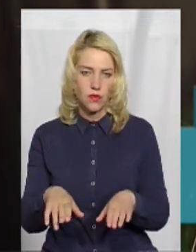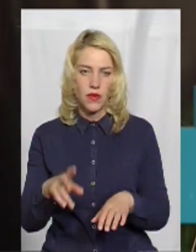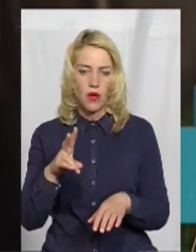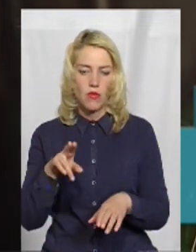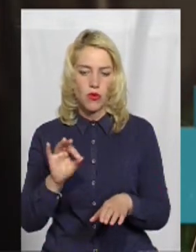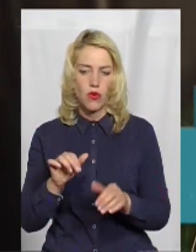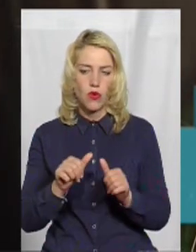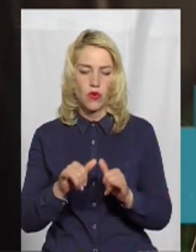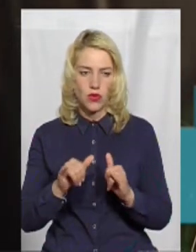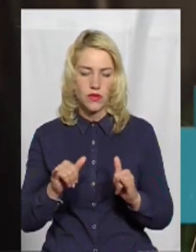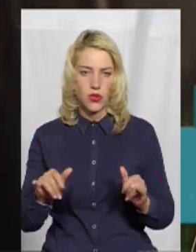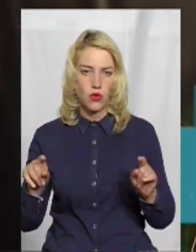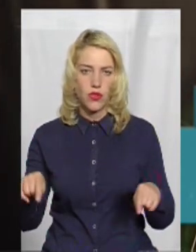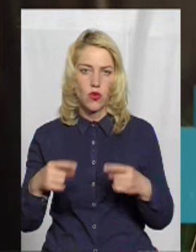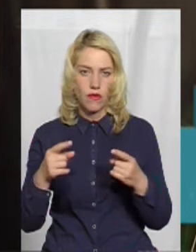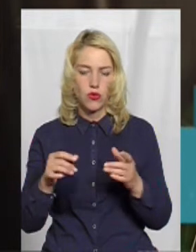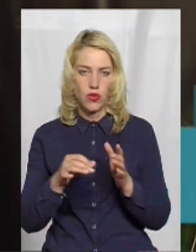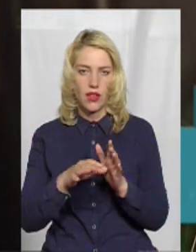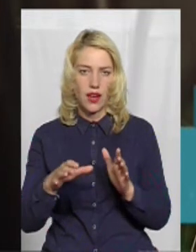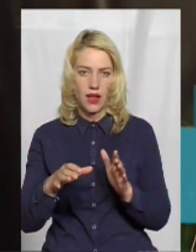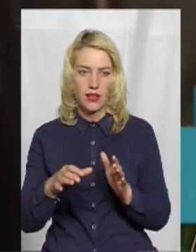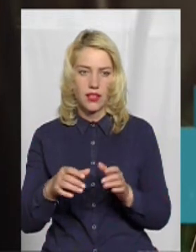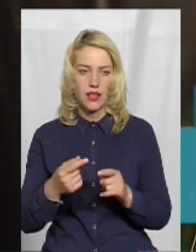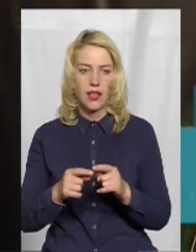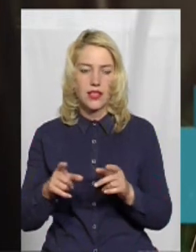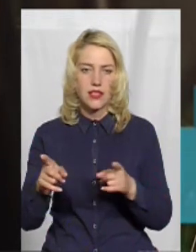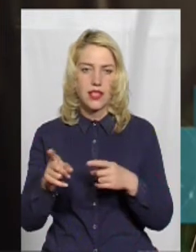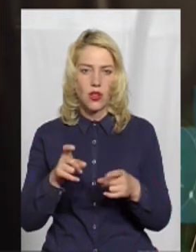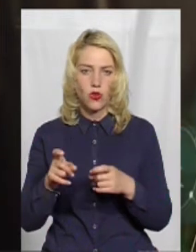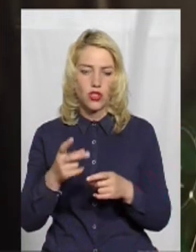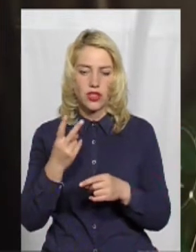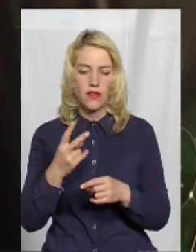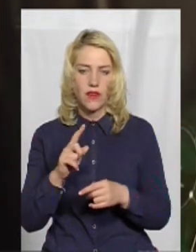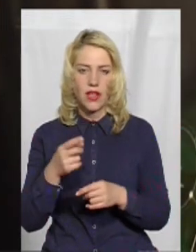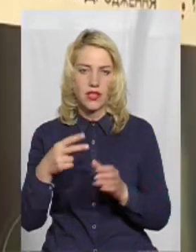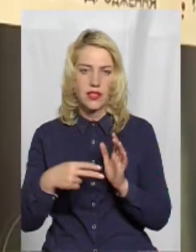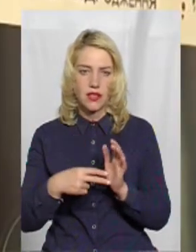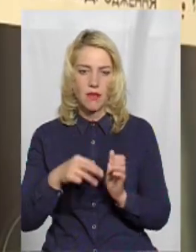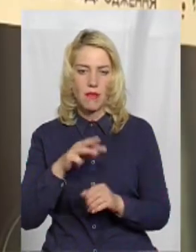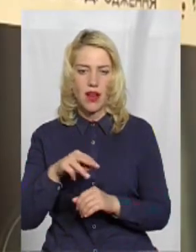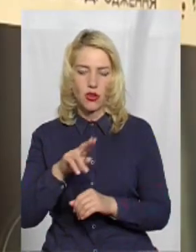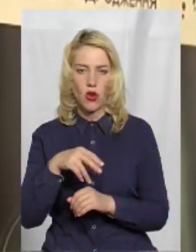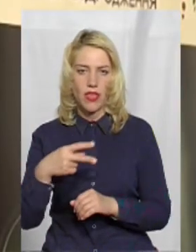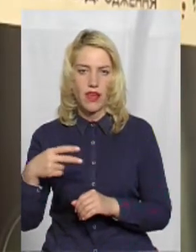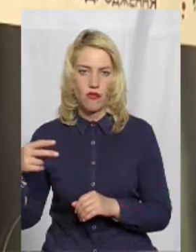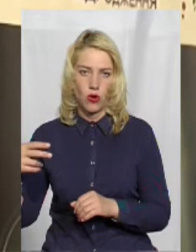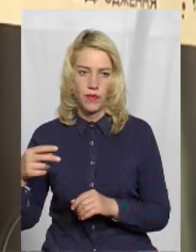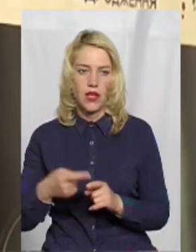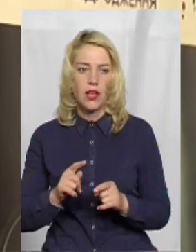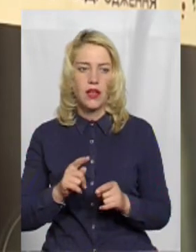розвитку відновлюваної енергетики. І залучено близько 2,7 мільярда євро в даний сектор. Хмельниччина